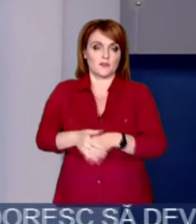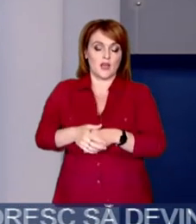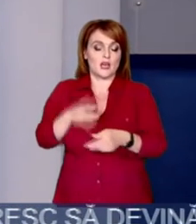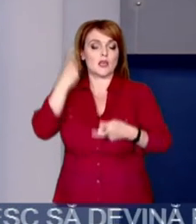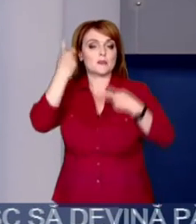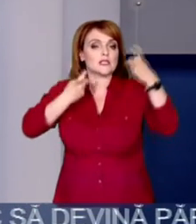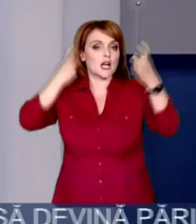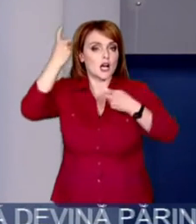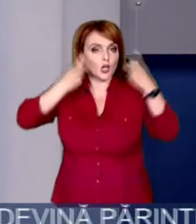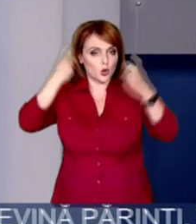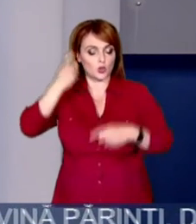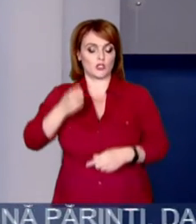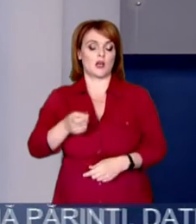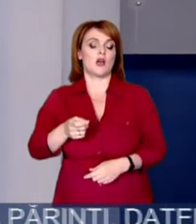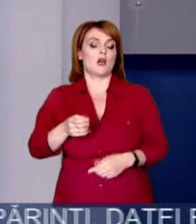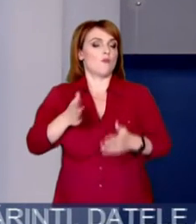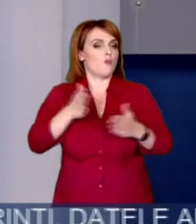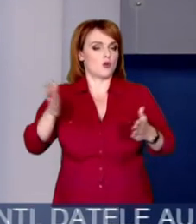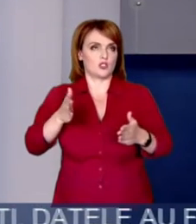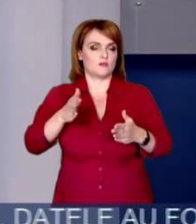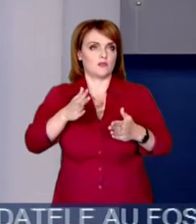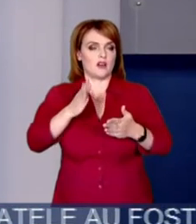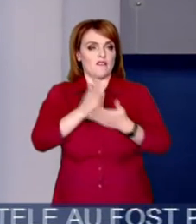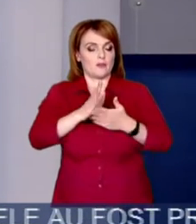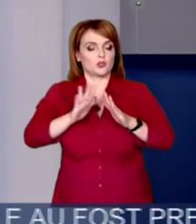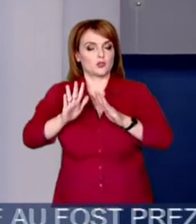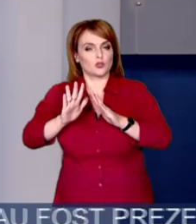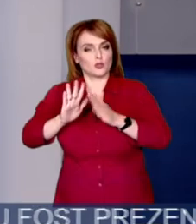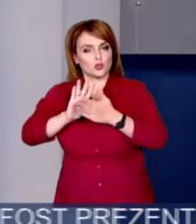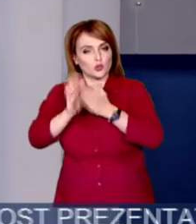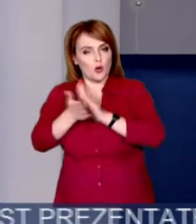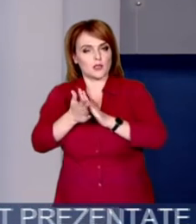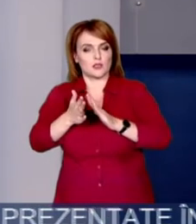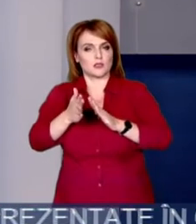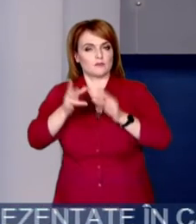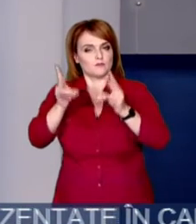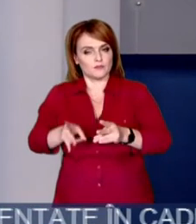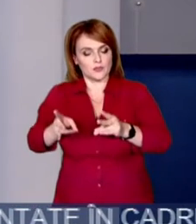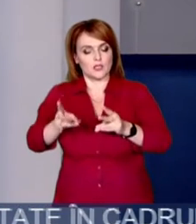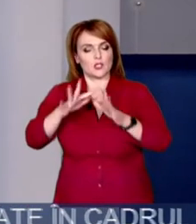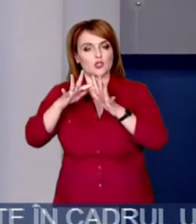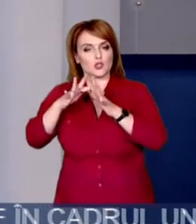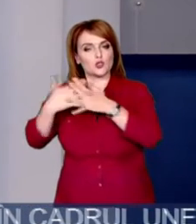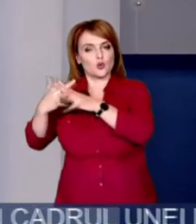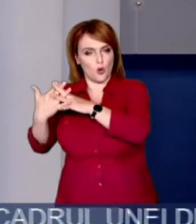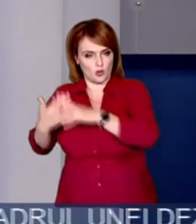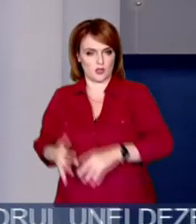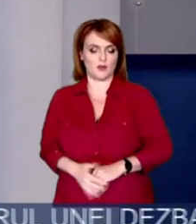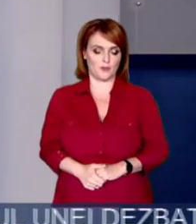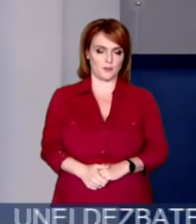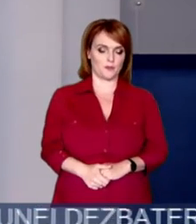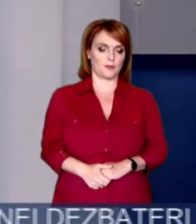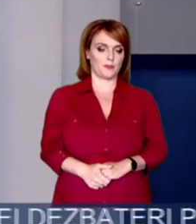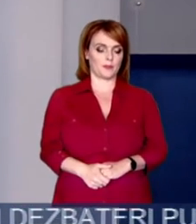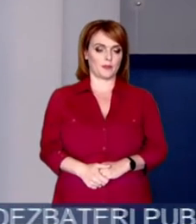ale violenței, în special în zonele rurale. În cadrul unui club de presă, specialiștii din domeniu au dezbătut problema, iar ulterior vor veni